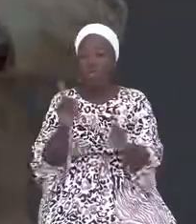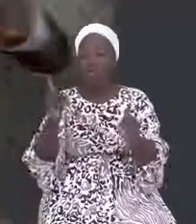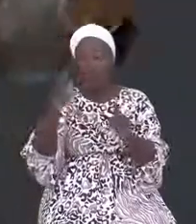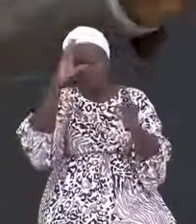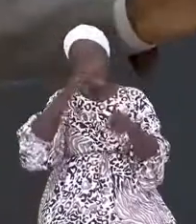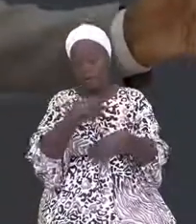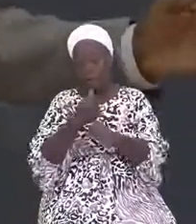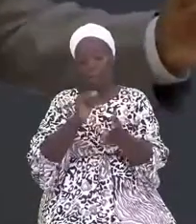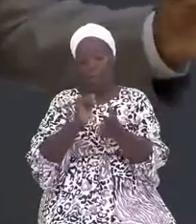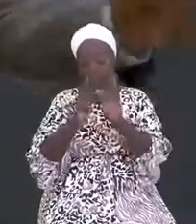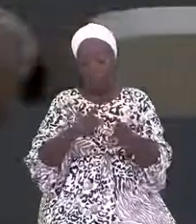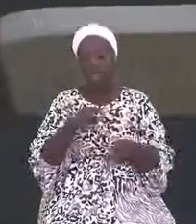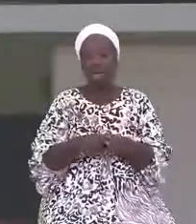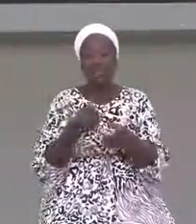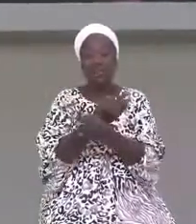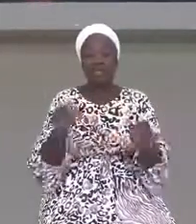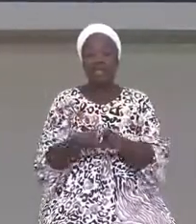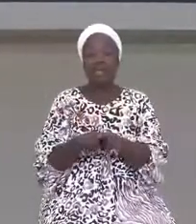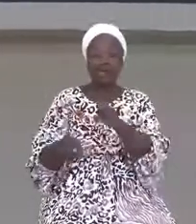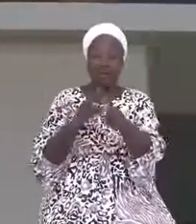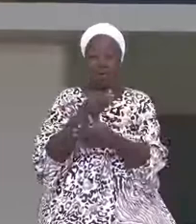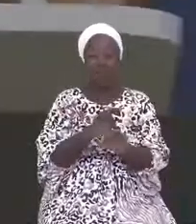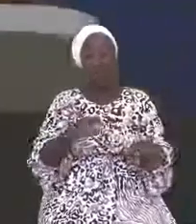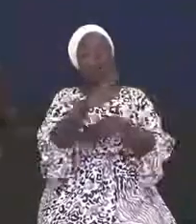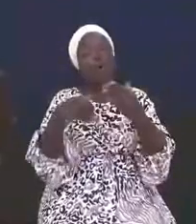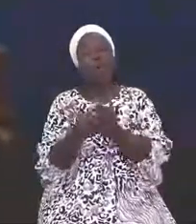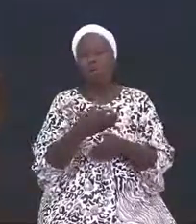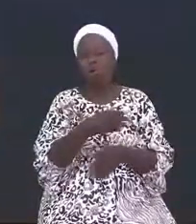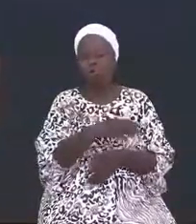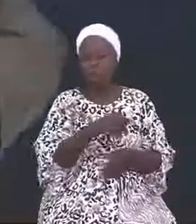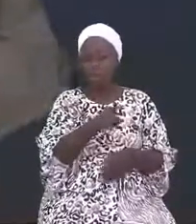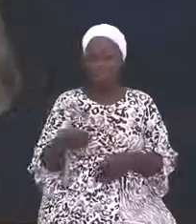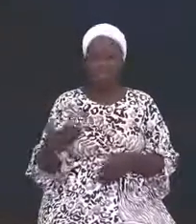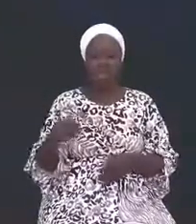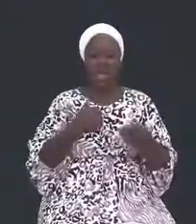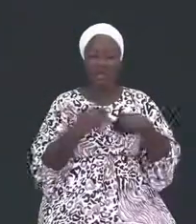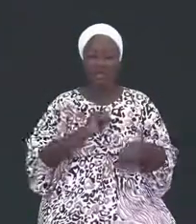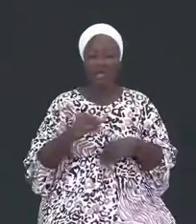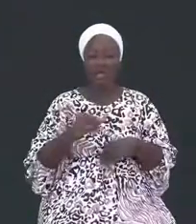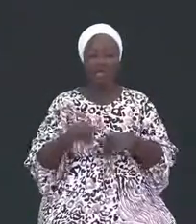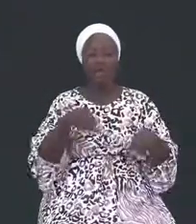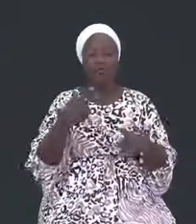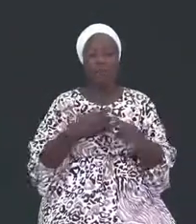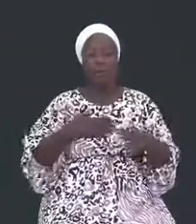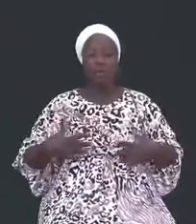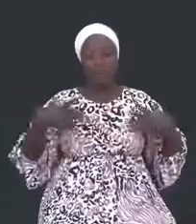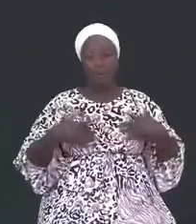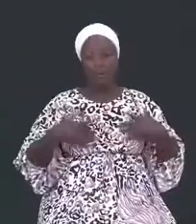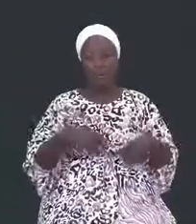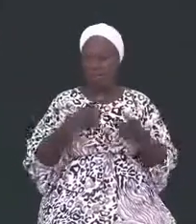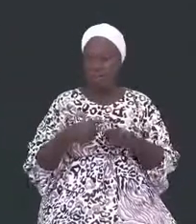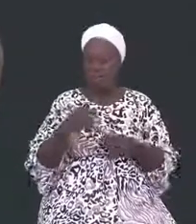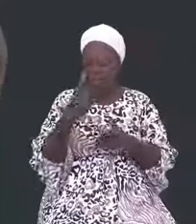libre? J'ai observé toutes ces choses depuis ma jeunesse. Que me manque-t-il